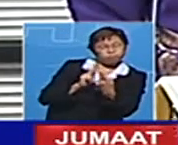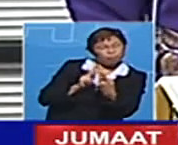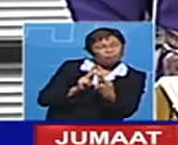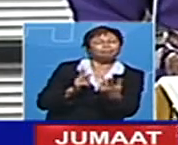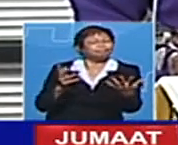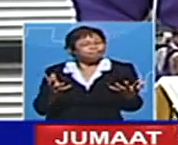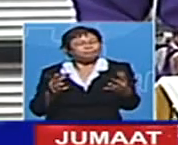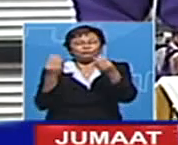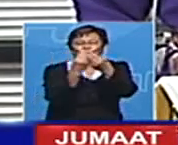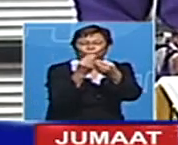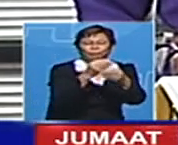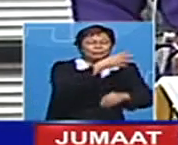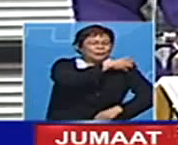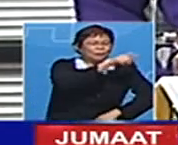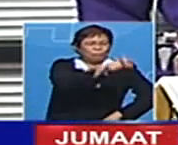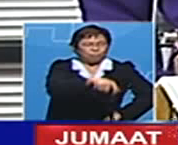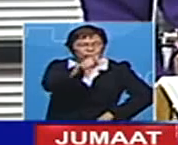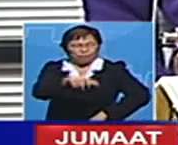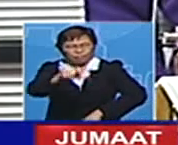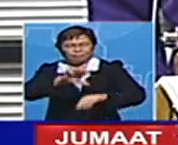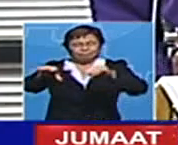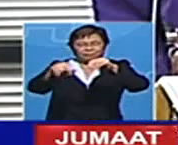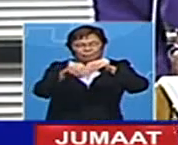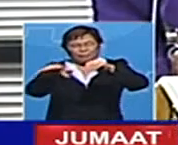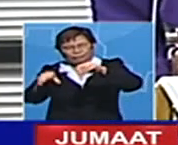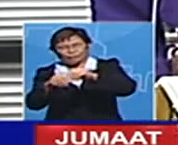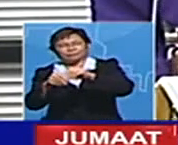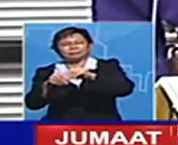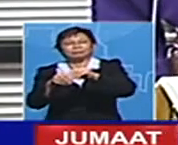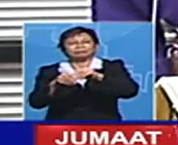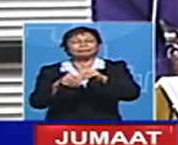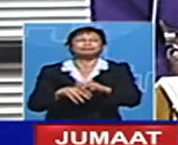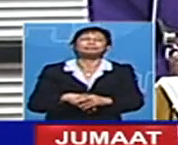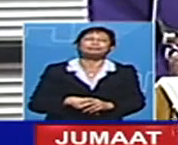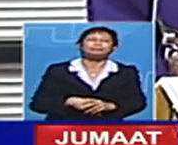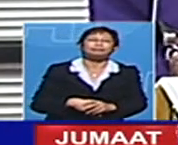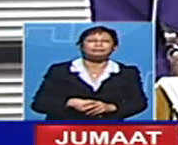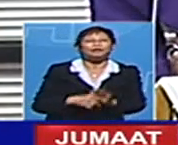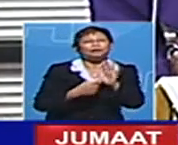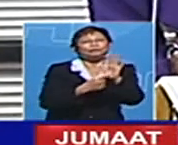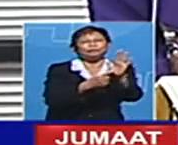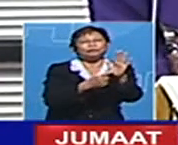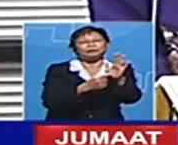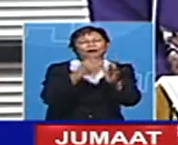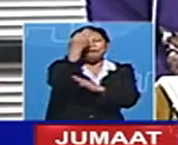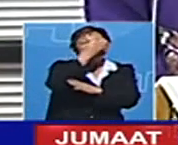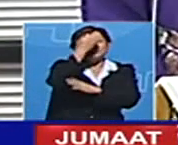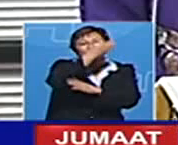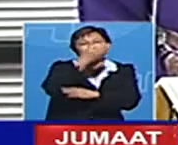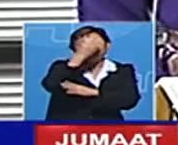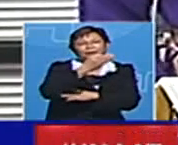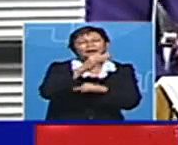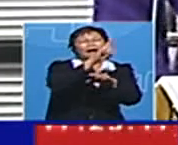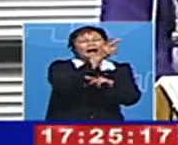dengan itu bilangan pegawai sprm akan turut ditambah mengikut keperluan merujuk pada falsafah rancangan Malaysia